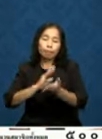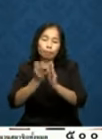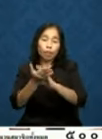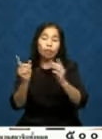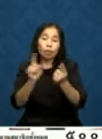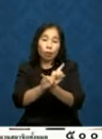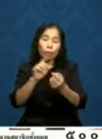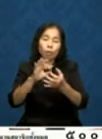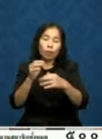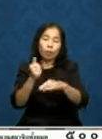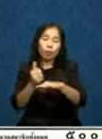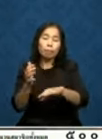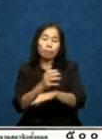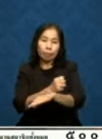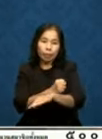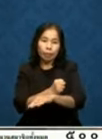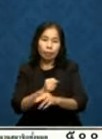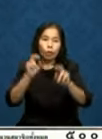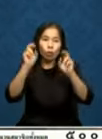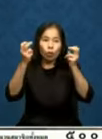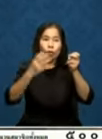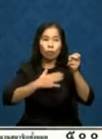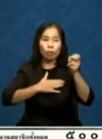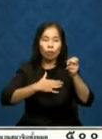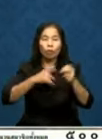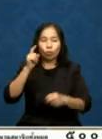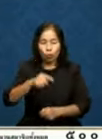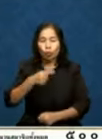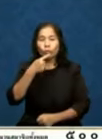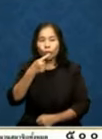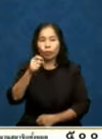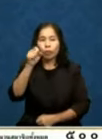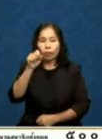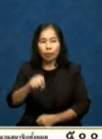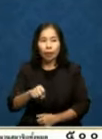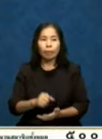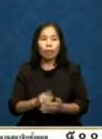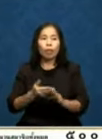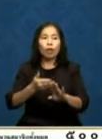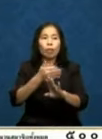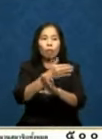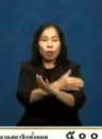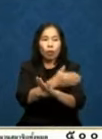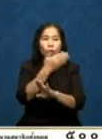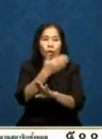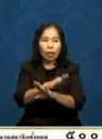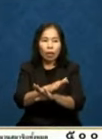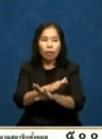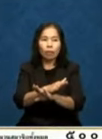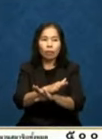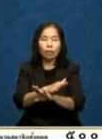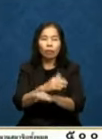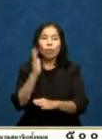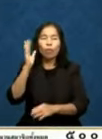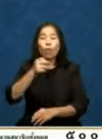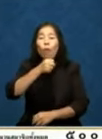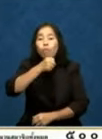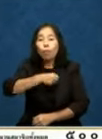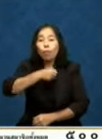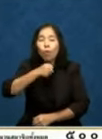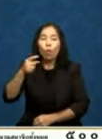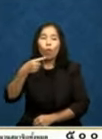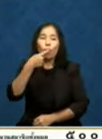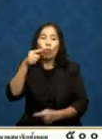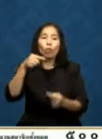านการเมืองและในหัวข้อวันนี้ไม่พูดไม่ได้เช่นเดียวกันค่ะเมื่อสักครู่ได้ฟังท่านประยุทธ์นะคะหรือว่าคุณปู่นะคะก็ได้พูด